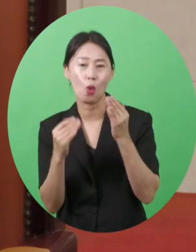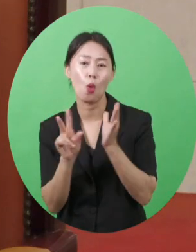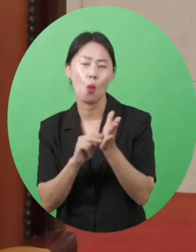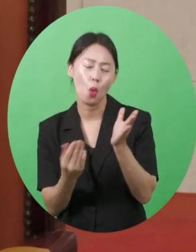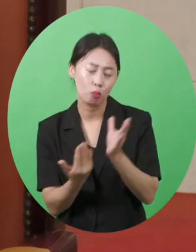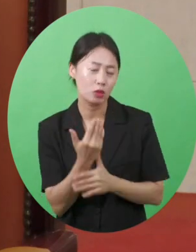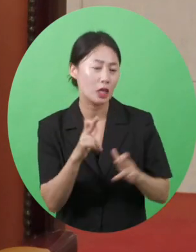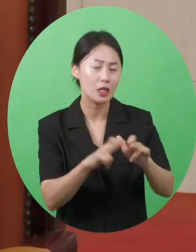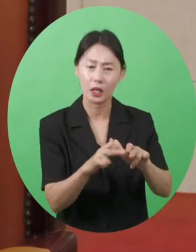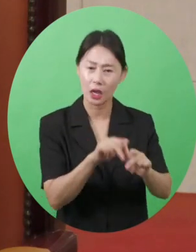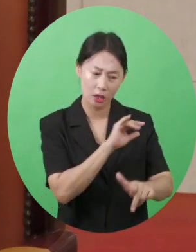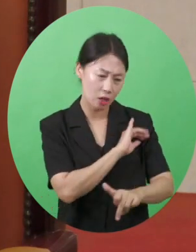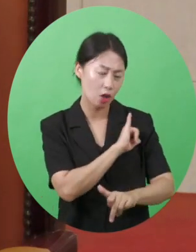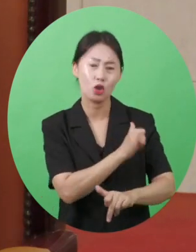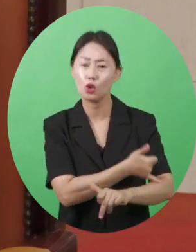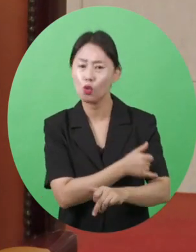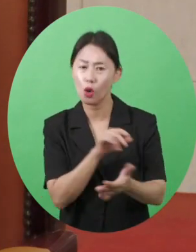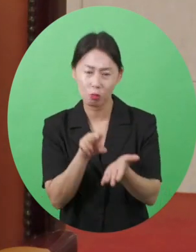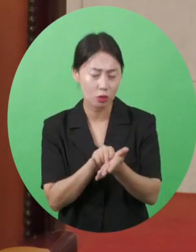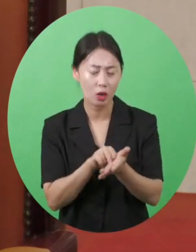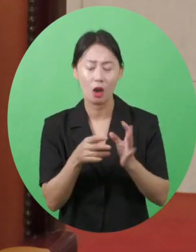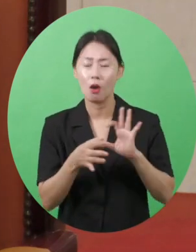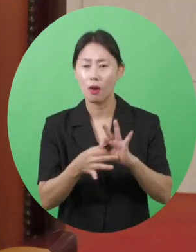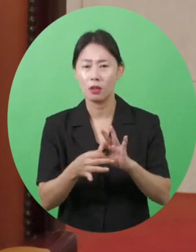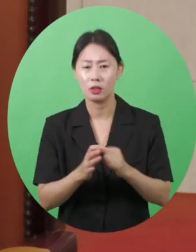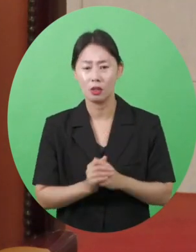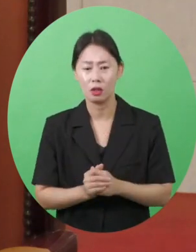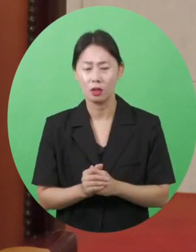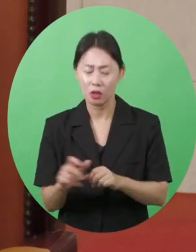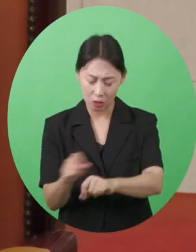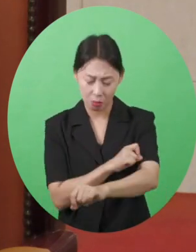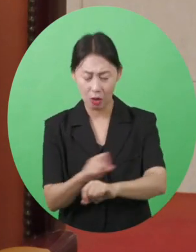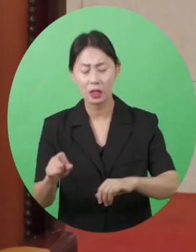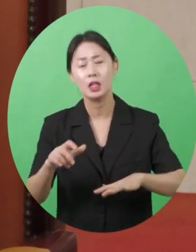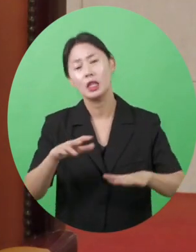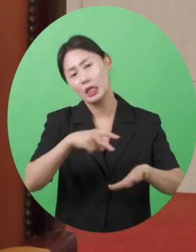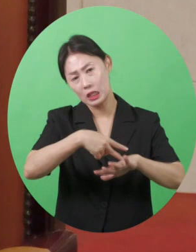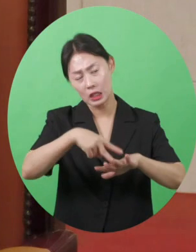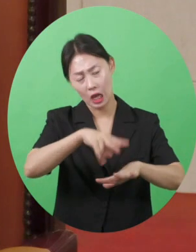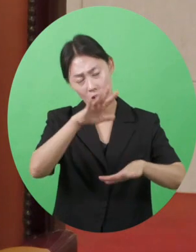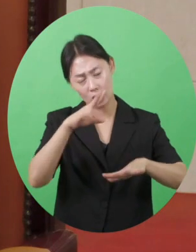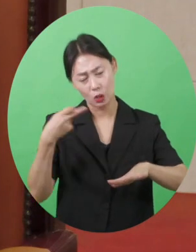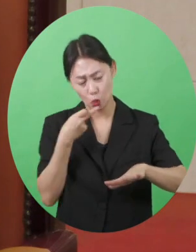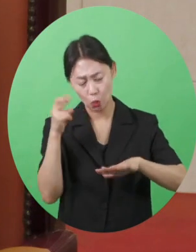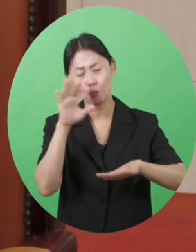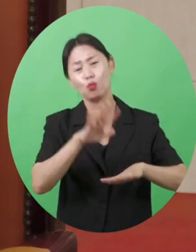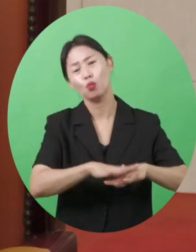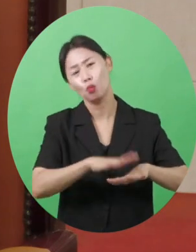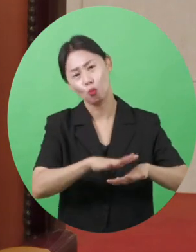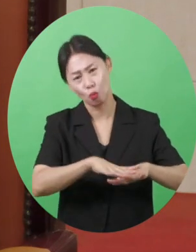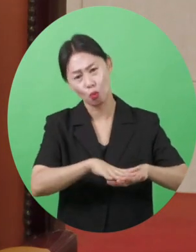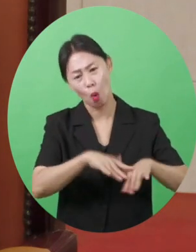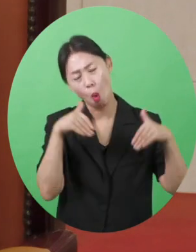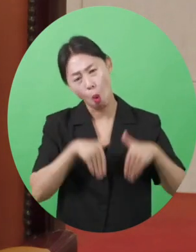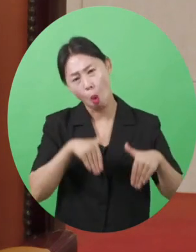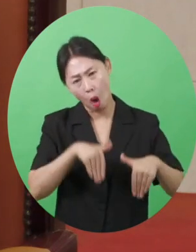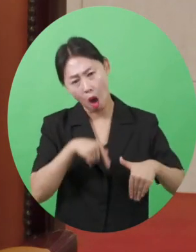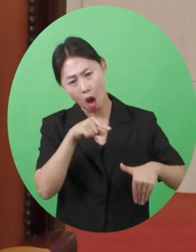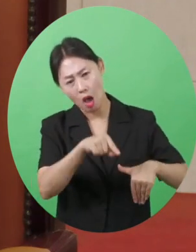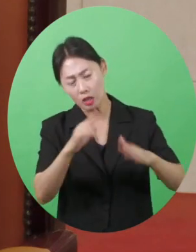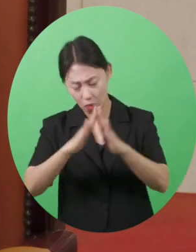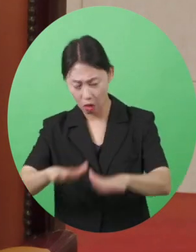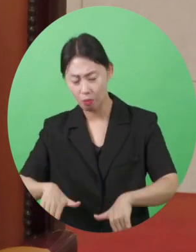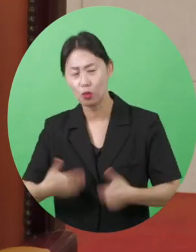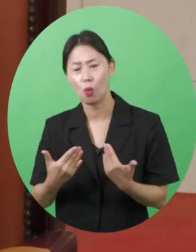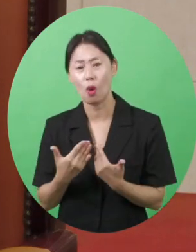문제가 대두되면서 그 문제들이 이루어졌는데요. 특별히 신안 염전노예 사건을 통해서는 우리 전라남도와 장애인